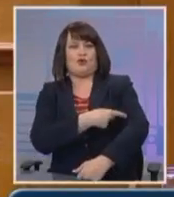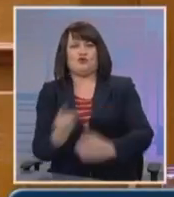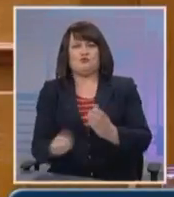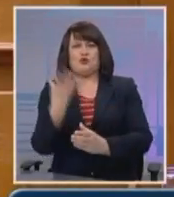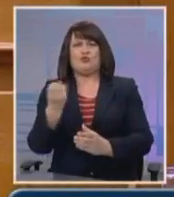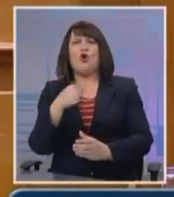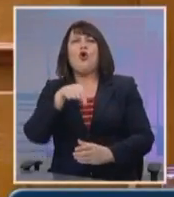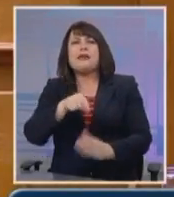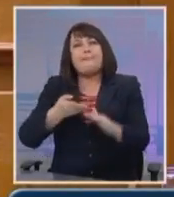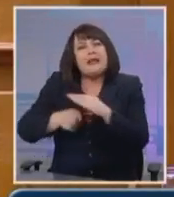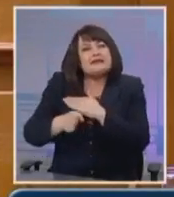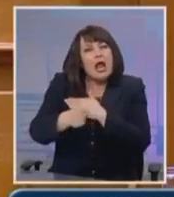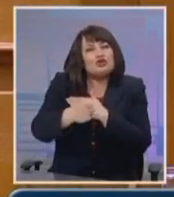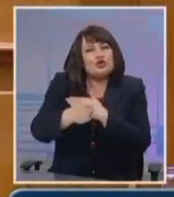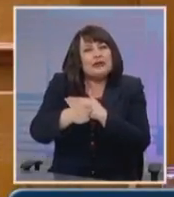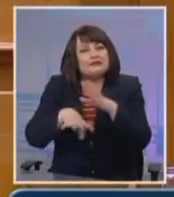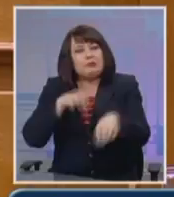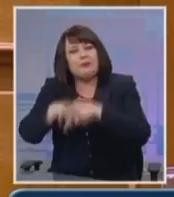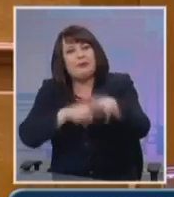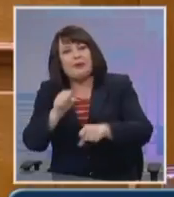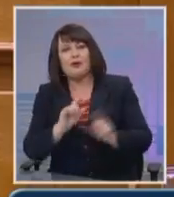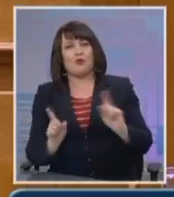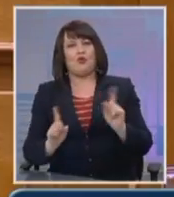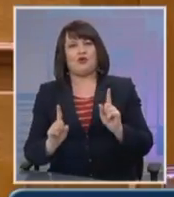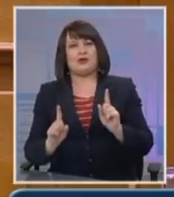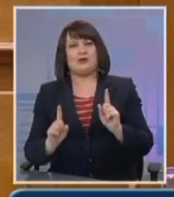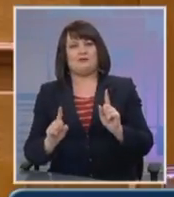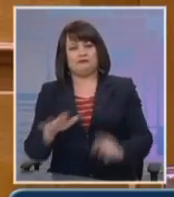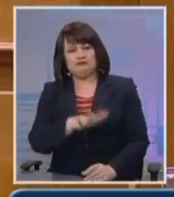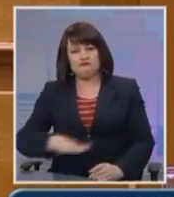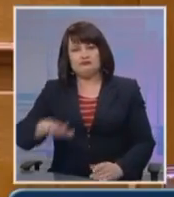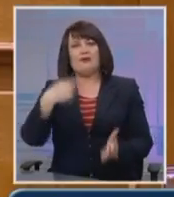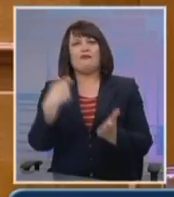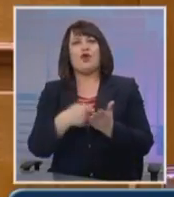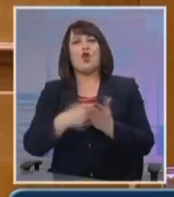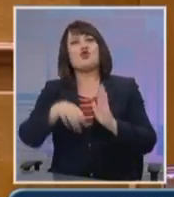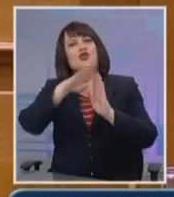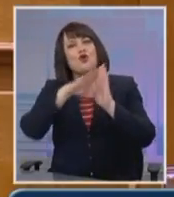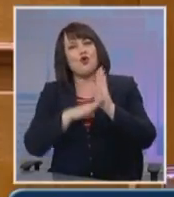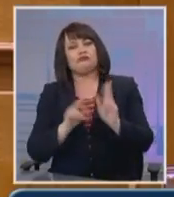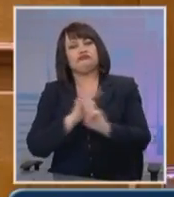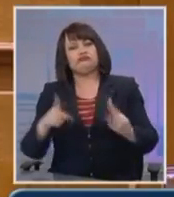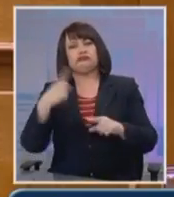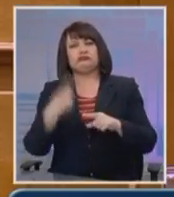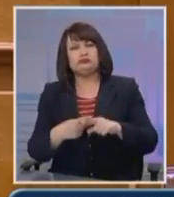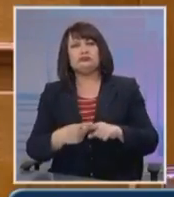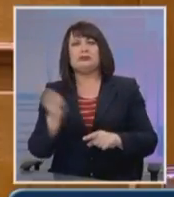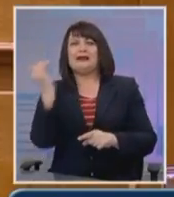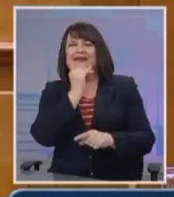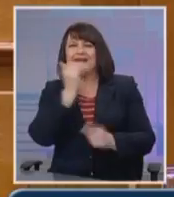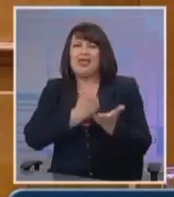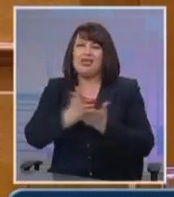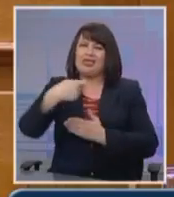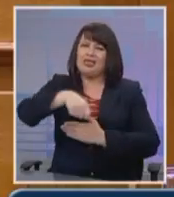πιάτσα μεσαζόντων, με σταθερό και απλοποιημένο φορολογικό περιβάλλον και βέβαια με βελτίωση στην ταχύτητα απονομής της